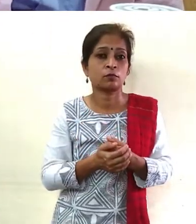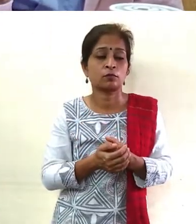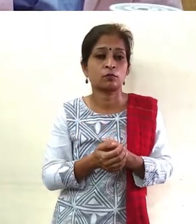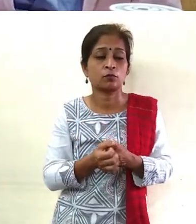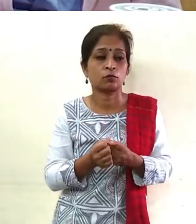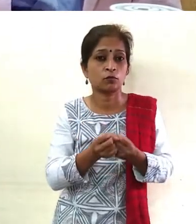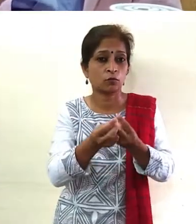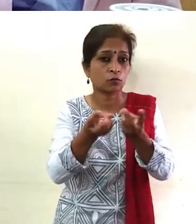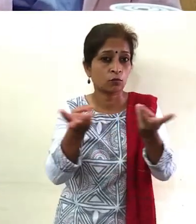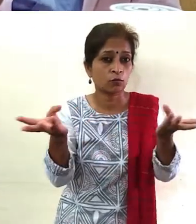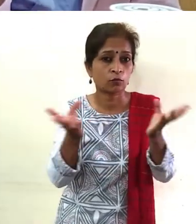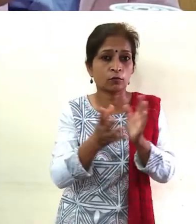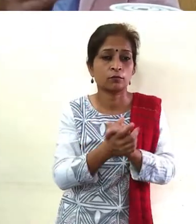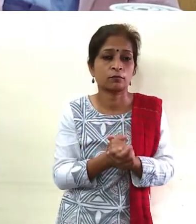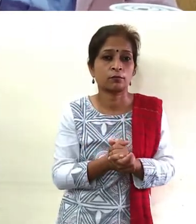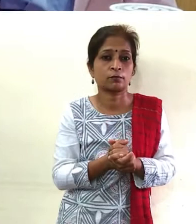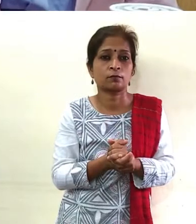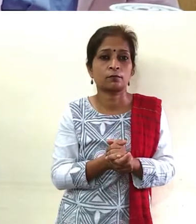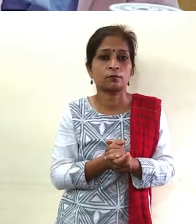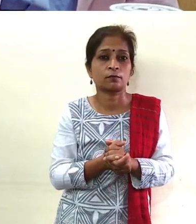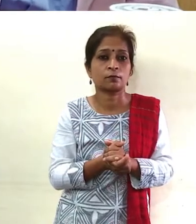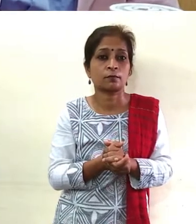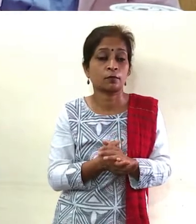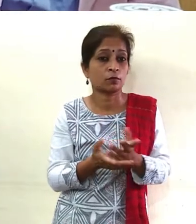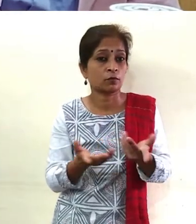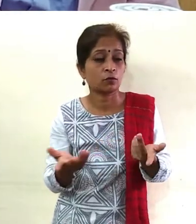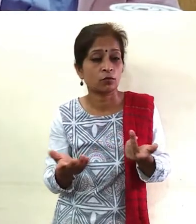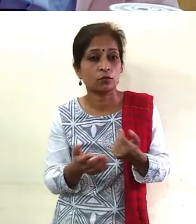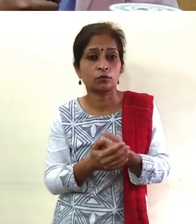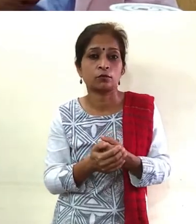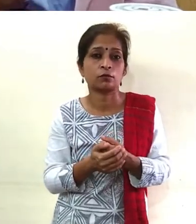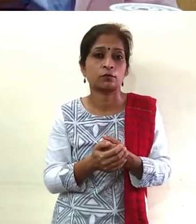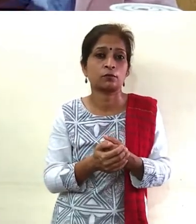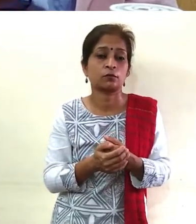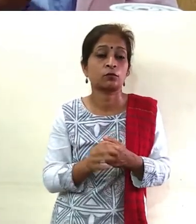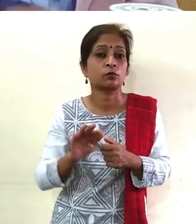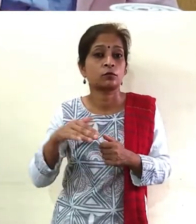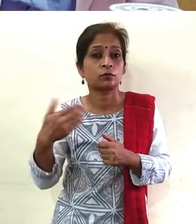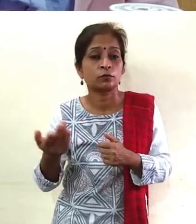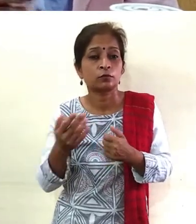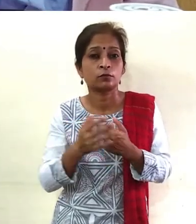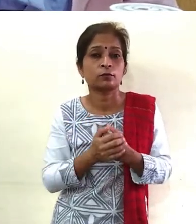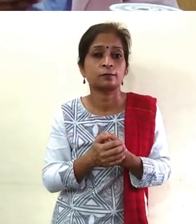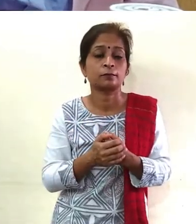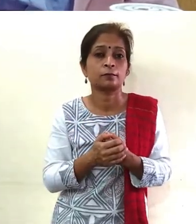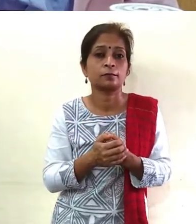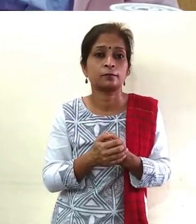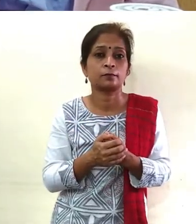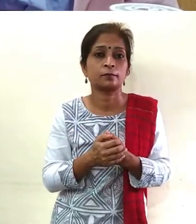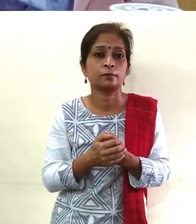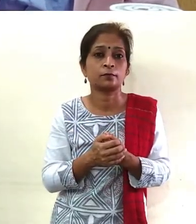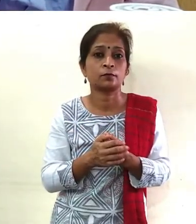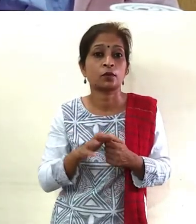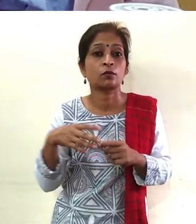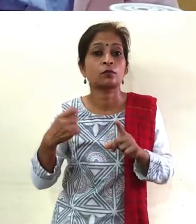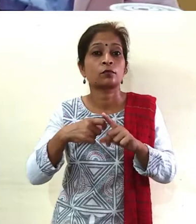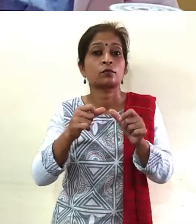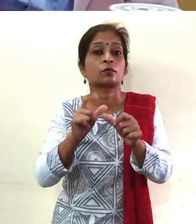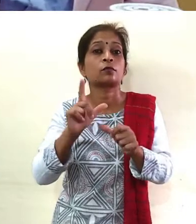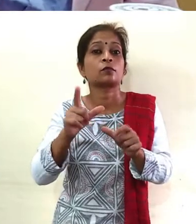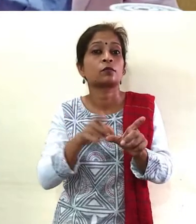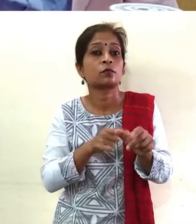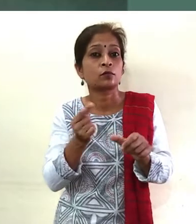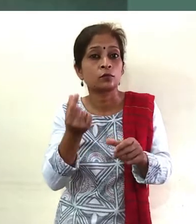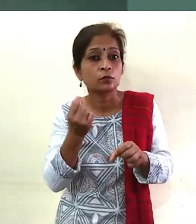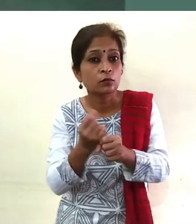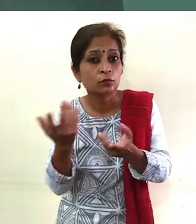बोलते ना, उर्दू में शब्द होता है बुद्ध, बुद्ध बन गए। और उसके बाद जो अभी का बोलते हैं लोग कलयुग, तो कल